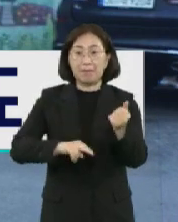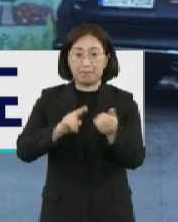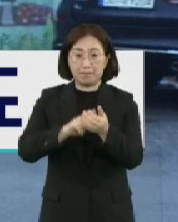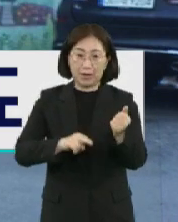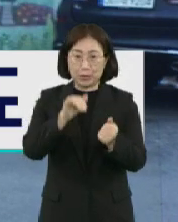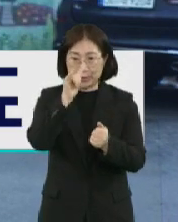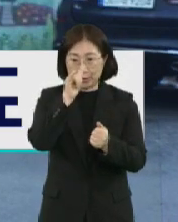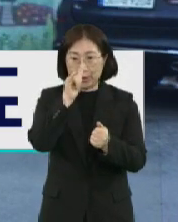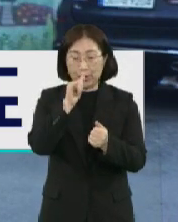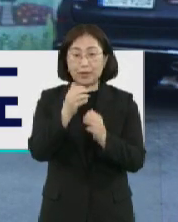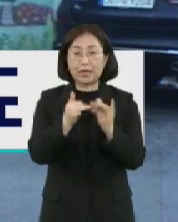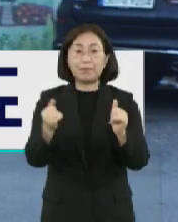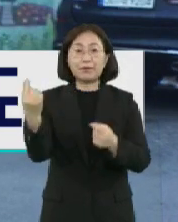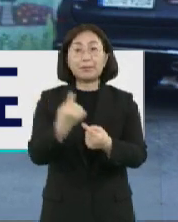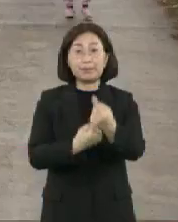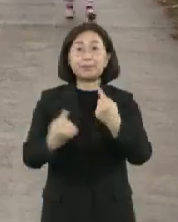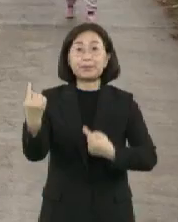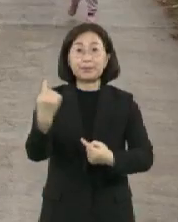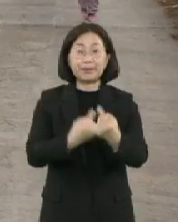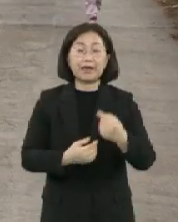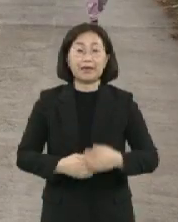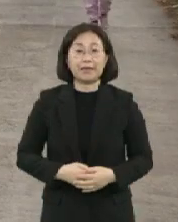김건우 기자 입니다